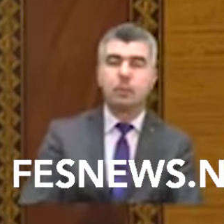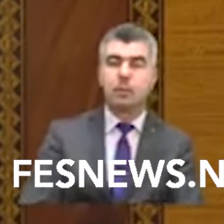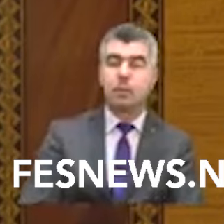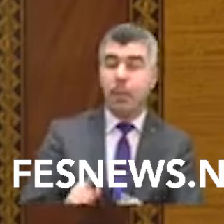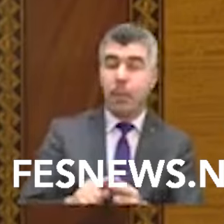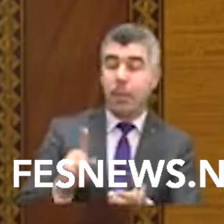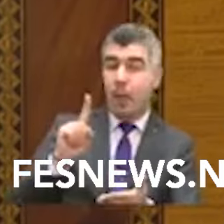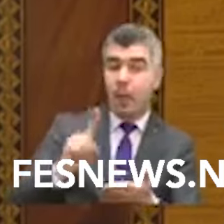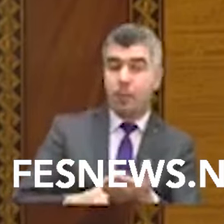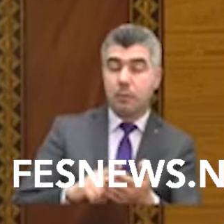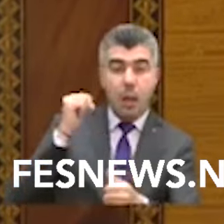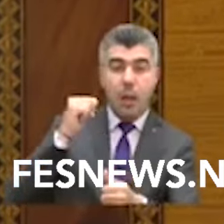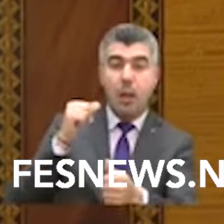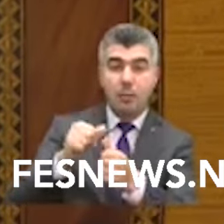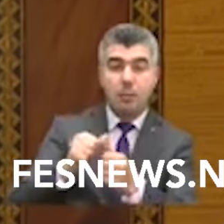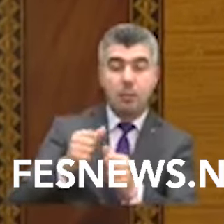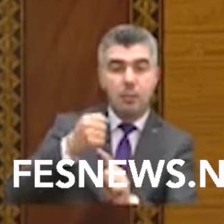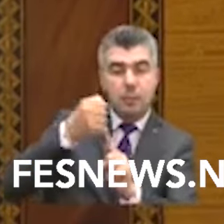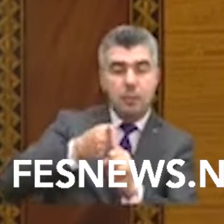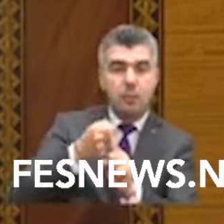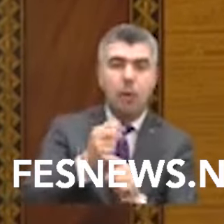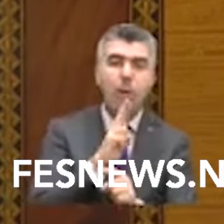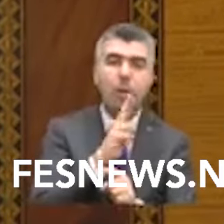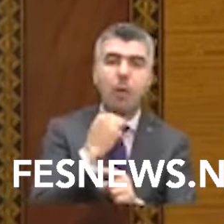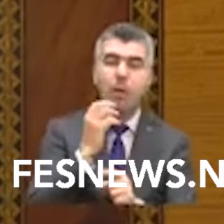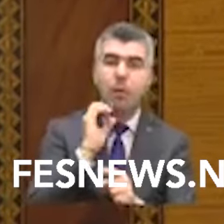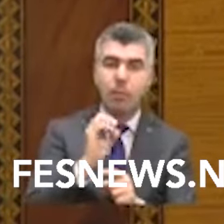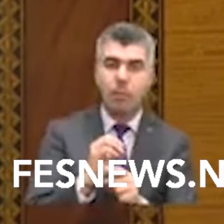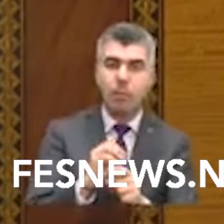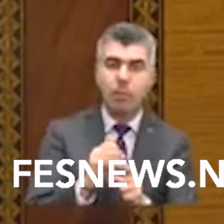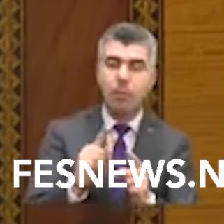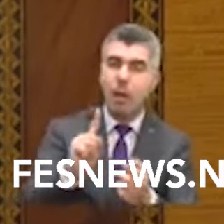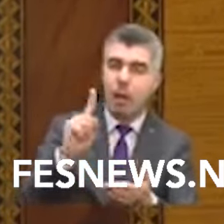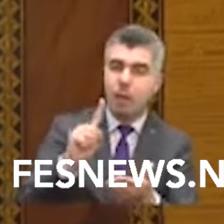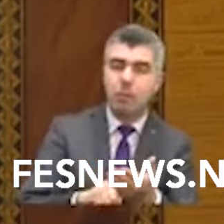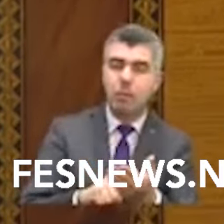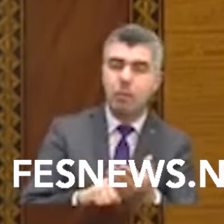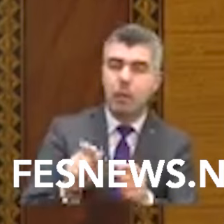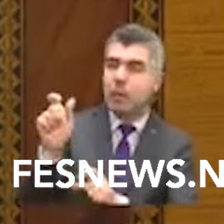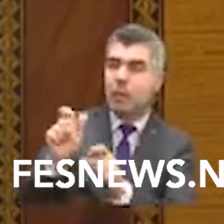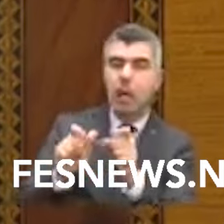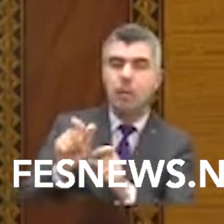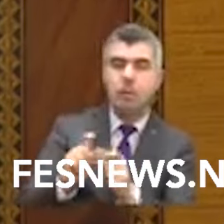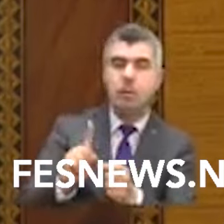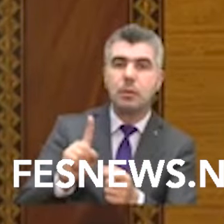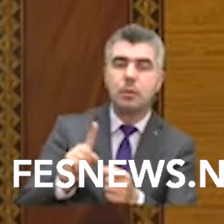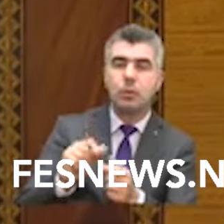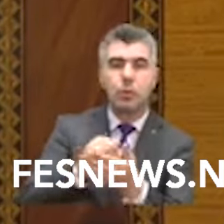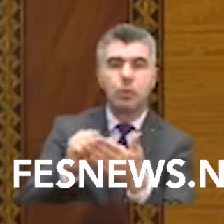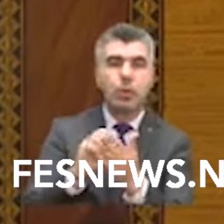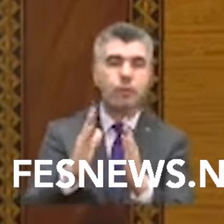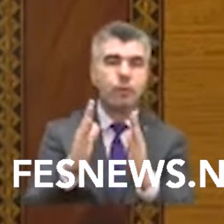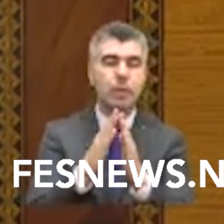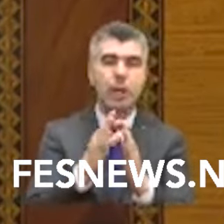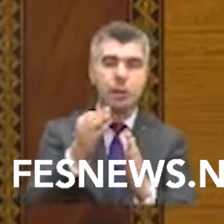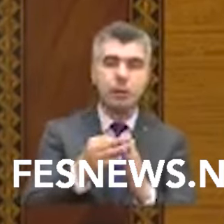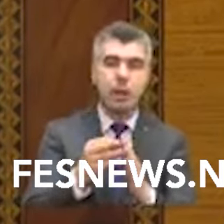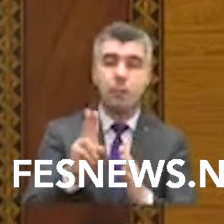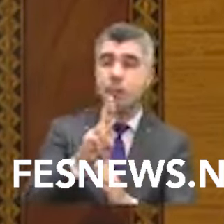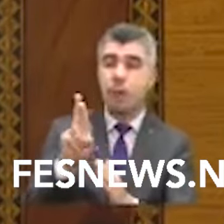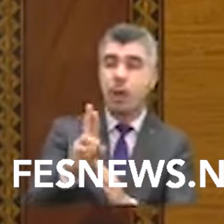لازم نذكروا بالمجهودات الكبيرة اللي داتها الدولة فيما يخص تمكين المواطنين من الحصول على السكن اللائق. صاحب جلال